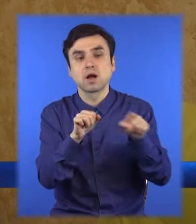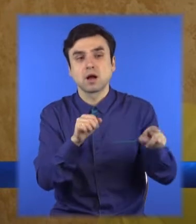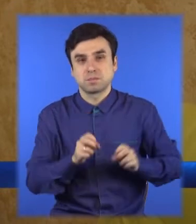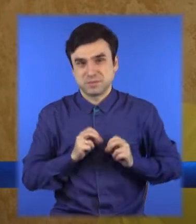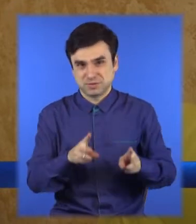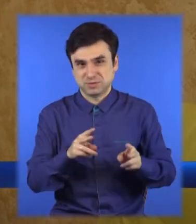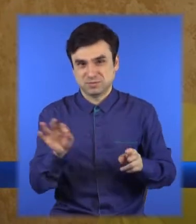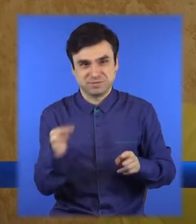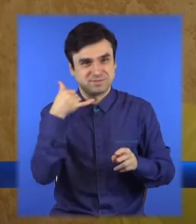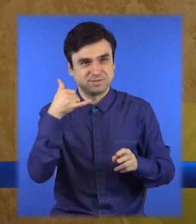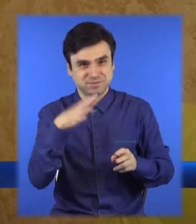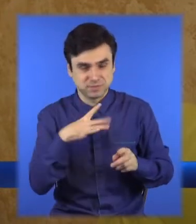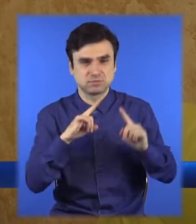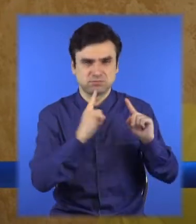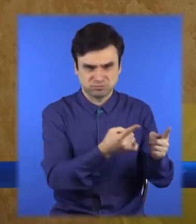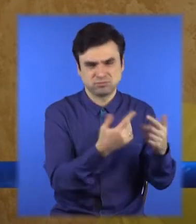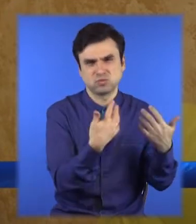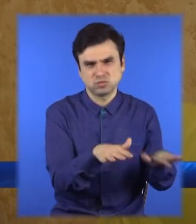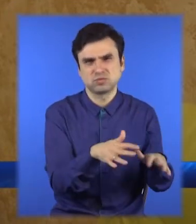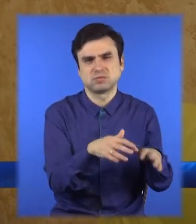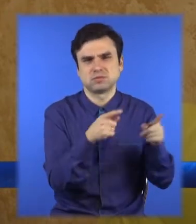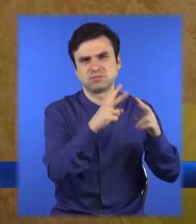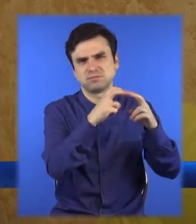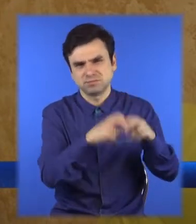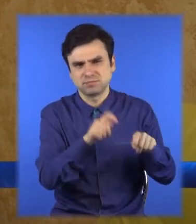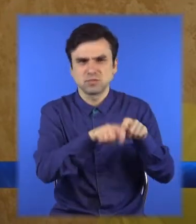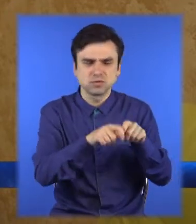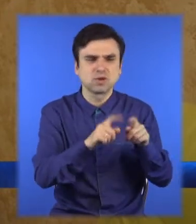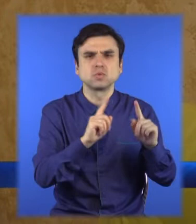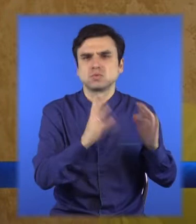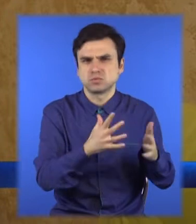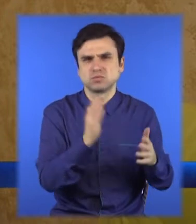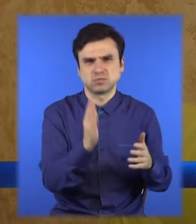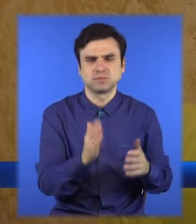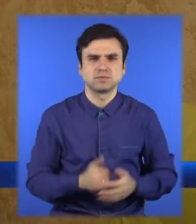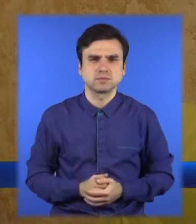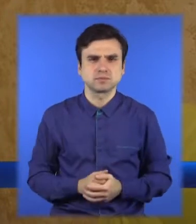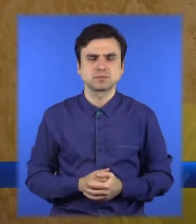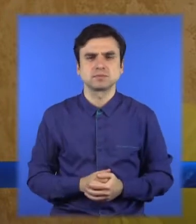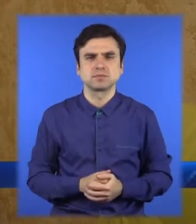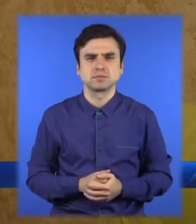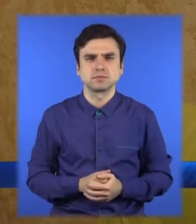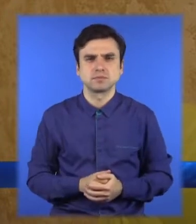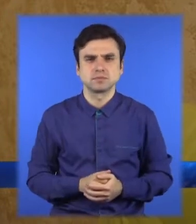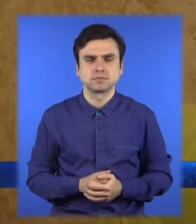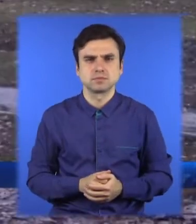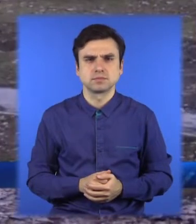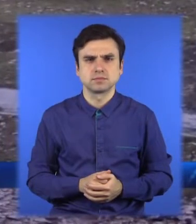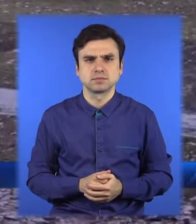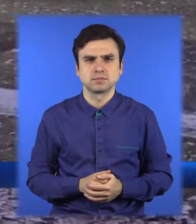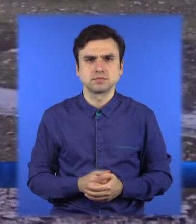виявлено, затримано та передано слідчо-оперативній групі для встановлення усіх обставин та подальшого розгляду даної